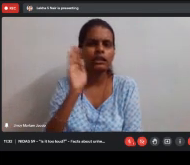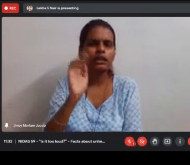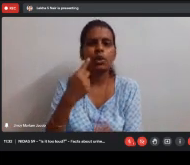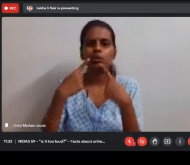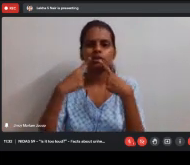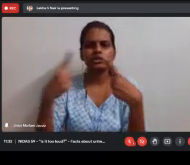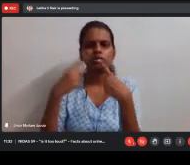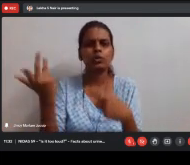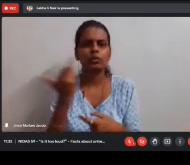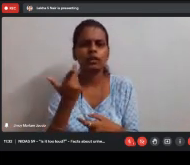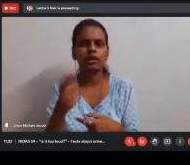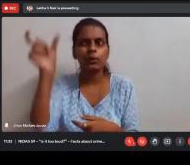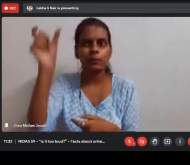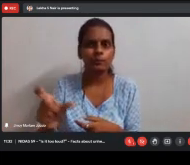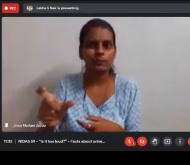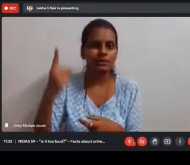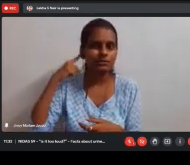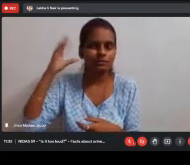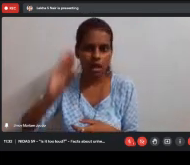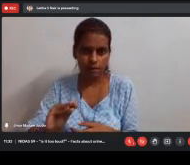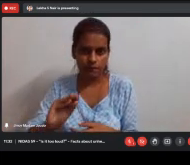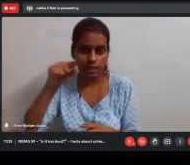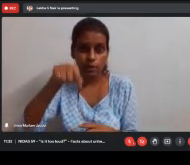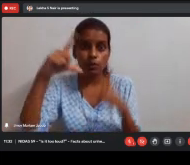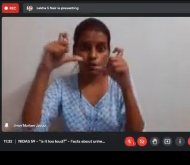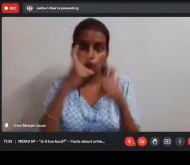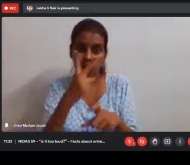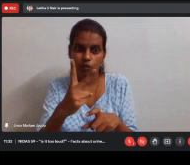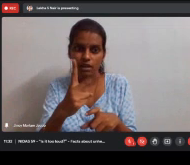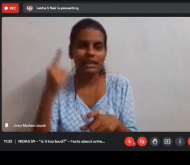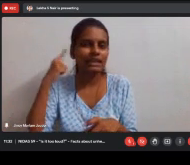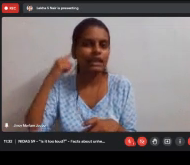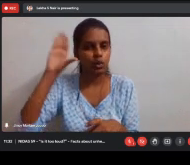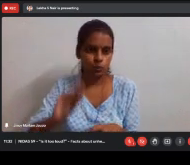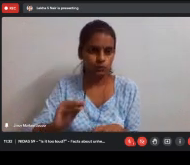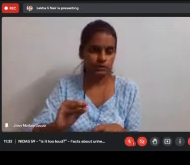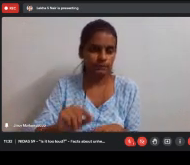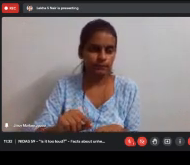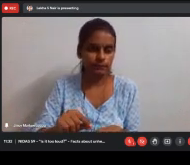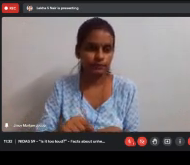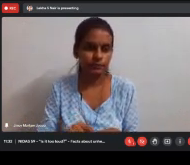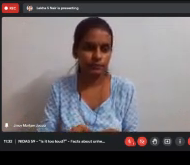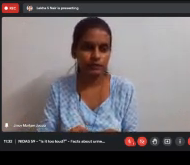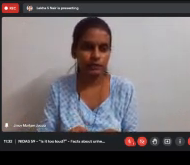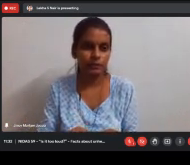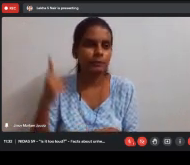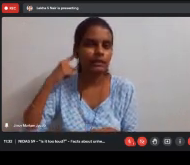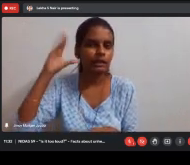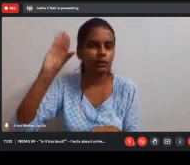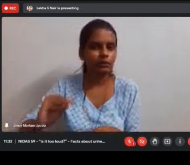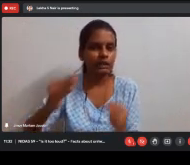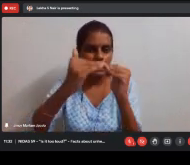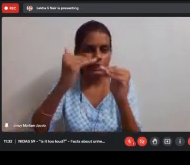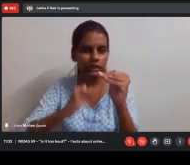ആകുന്നുണ്ട്. സോ ഈ ഗ്രാഫിൽ കാണിക്കുന്നത് എന്താന്ന് വെച്ച് കഴിഞ്ഞാല് ഈ ഒരു വ്യക്തിക്ക് ഏതൊക്കെ